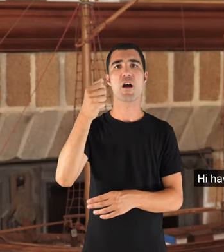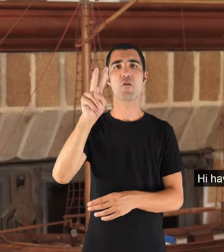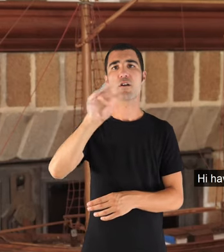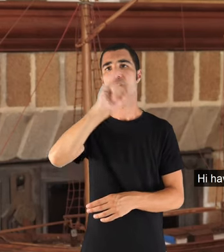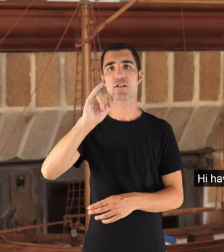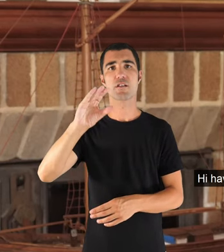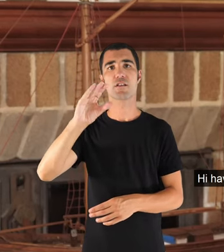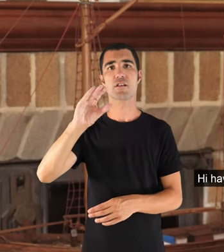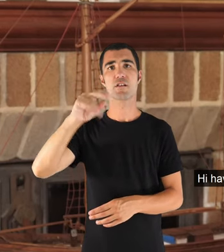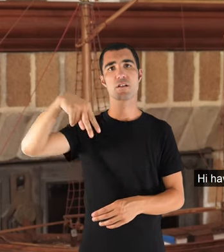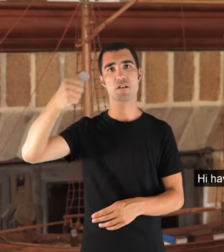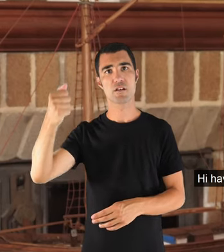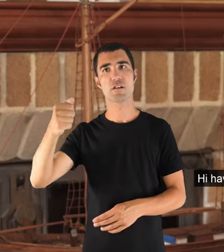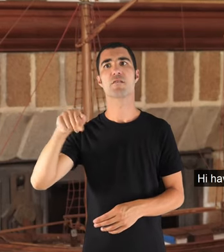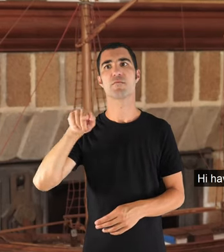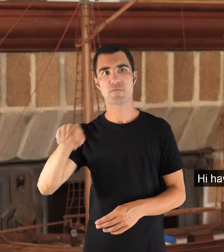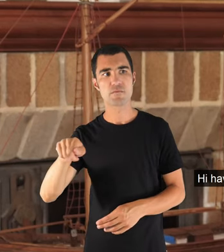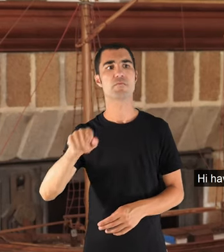sobretot la usina i també